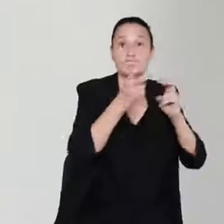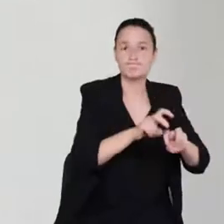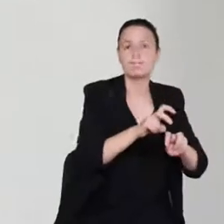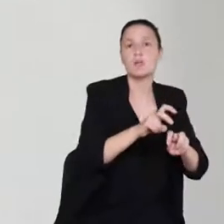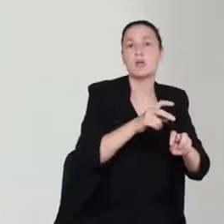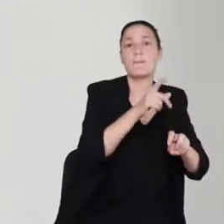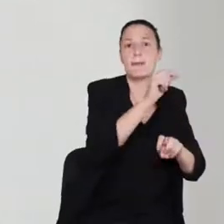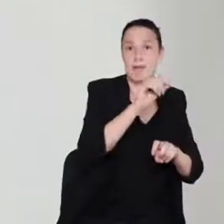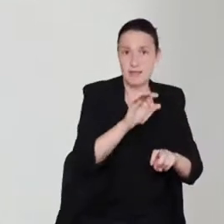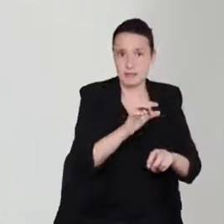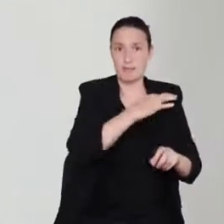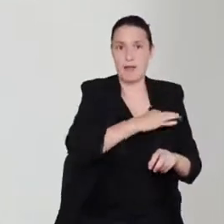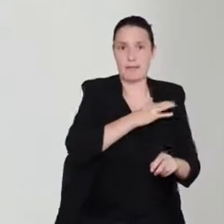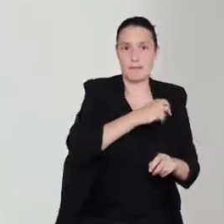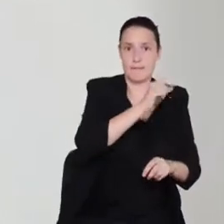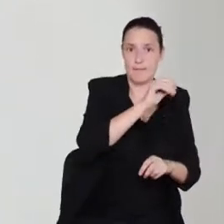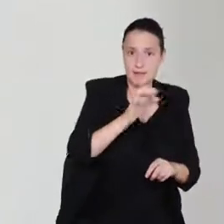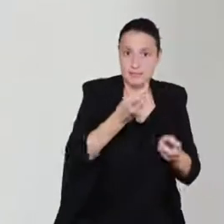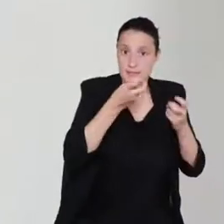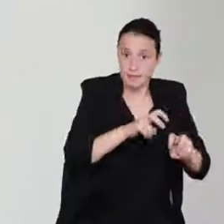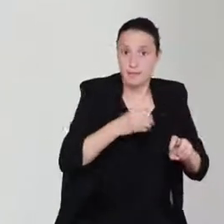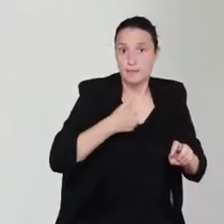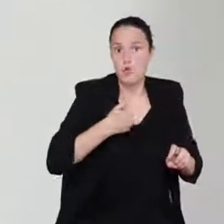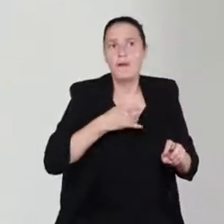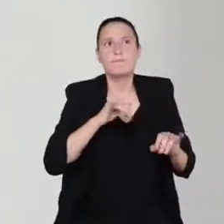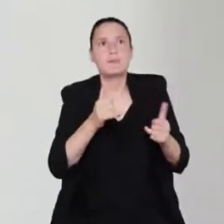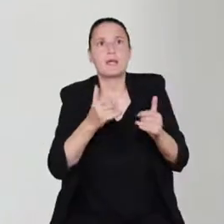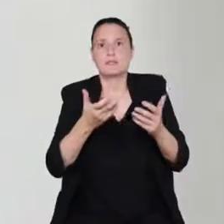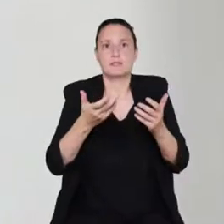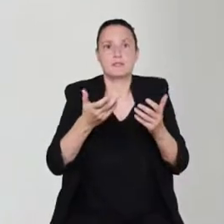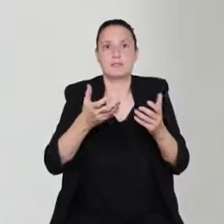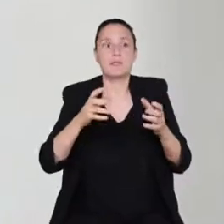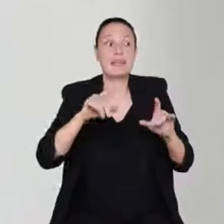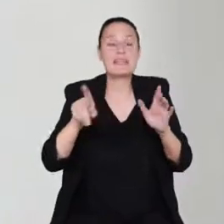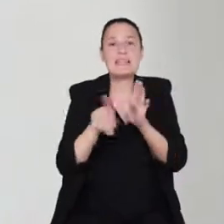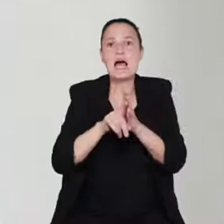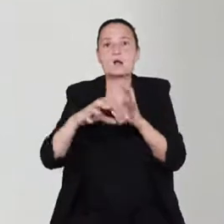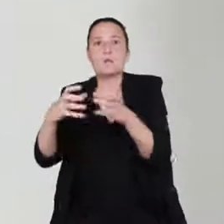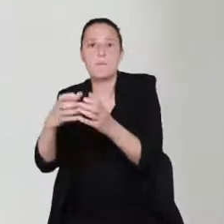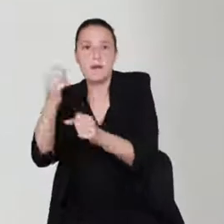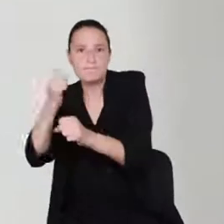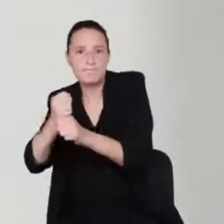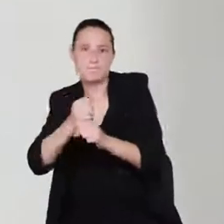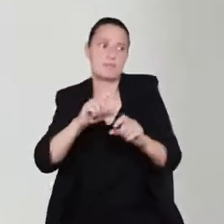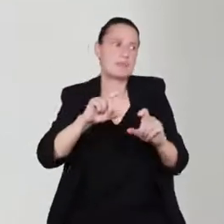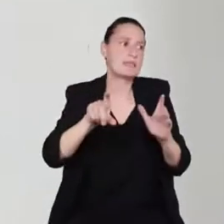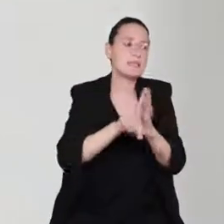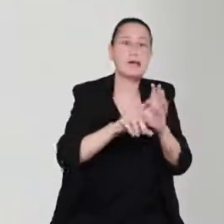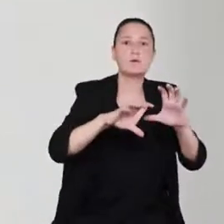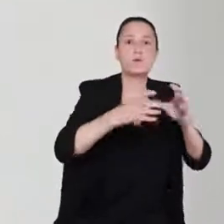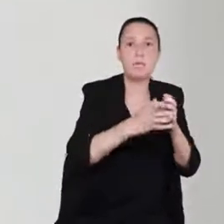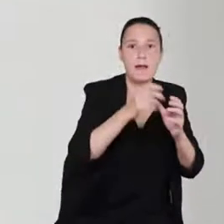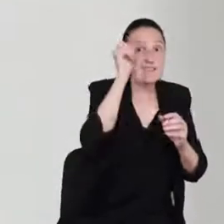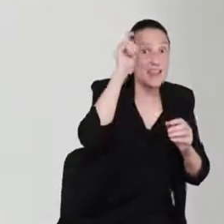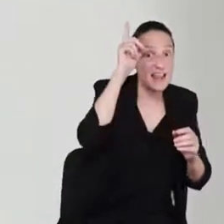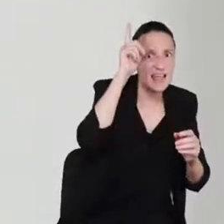ówczesnych warstw społecznych, które go tworzyły, czyli robotników i inteligencji?